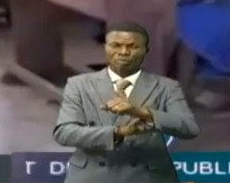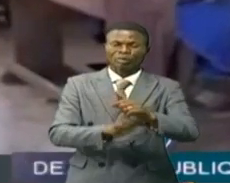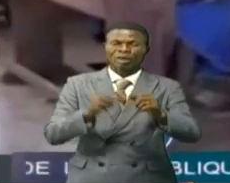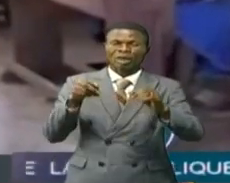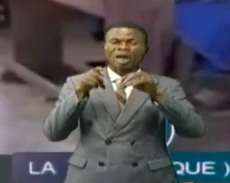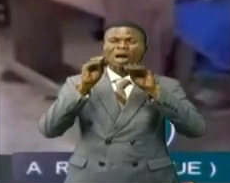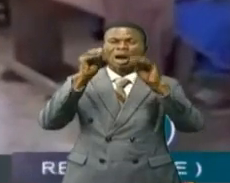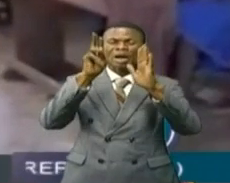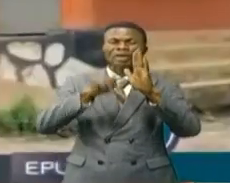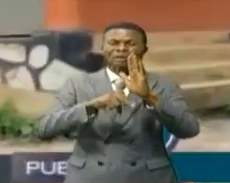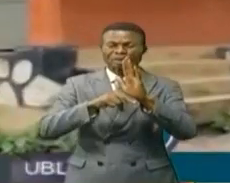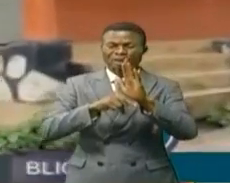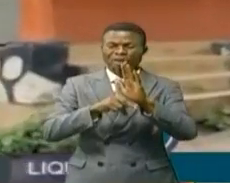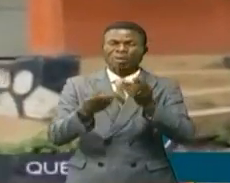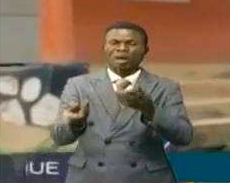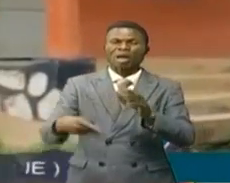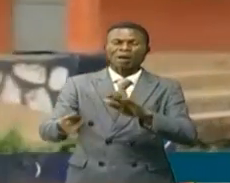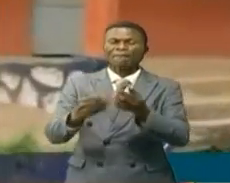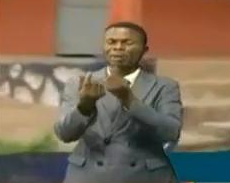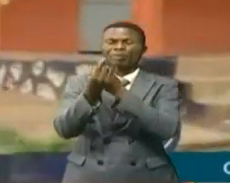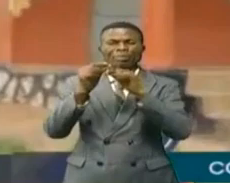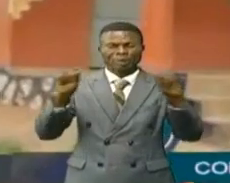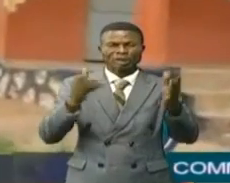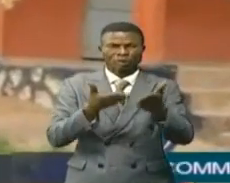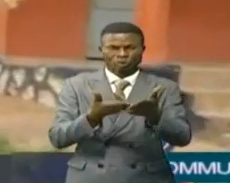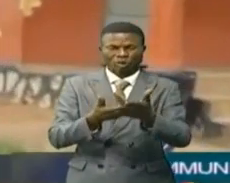l'enseignement de base dans cette partie de la province du Haut-Ouélé.